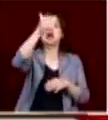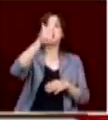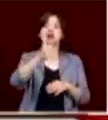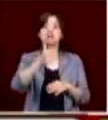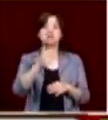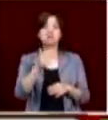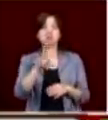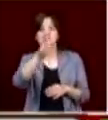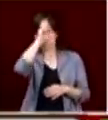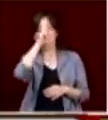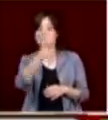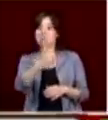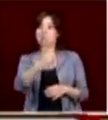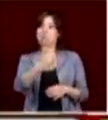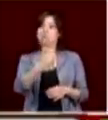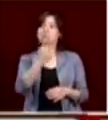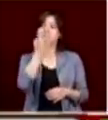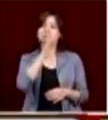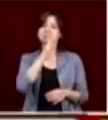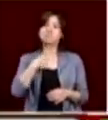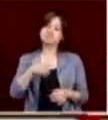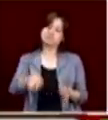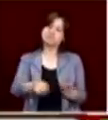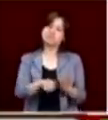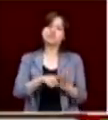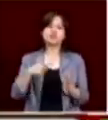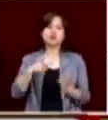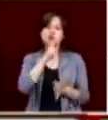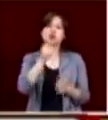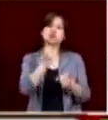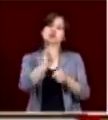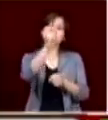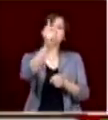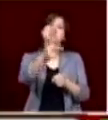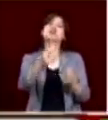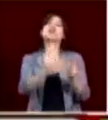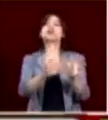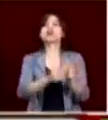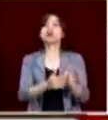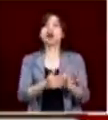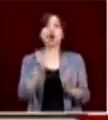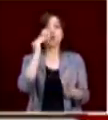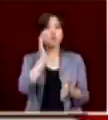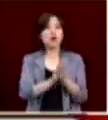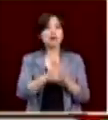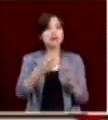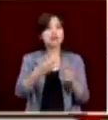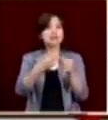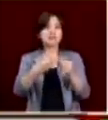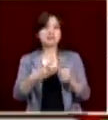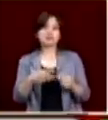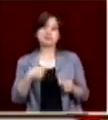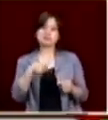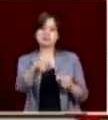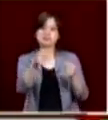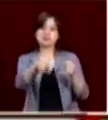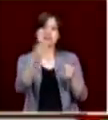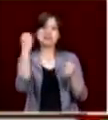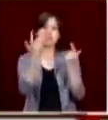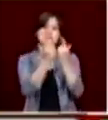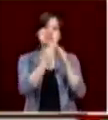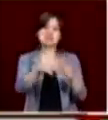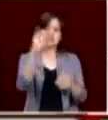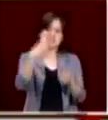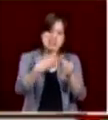有胜算，但是我当时讲啊，我都讲做过两届，啊，若要选，我都唔好搁担心北市